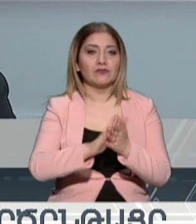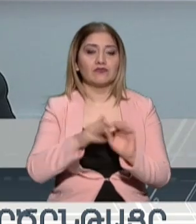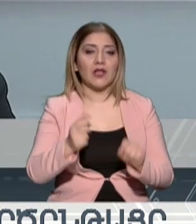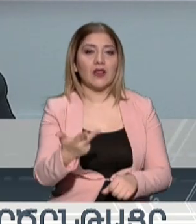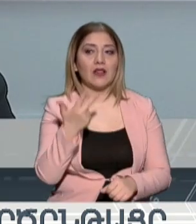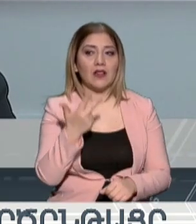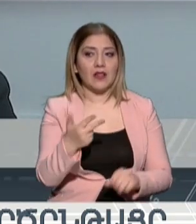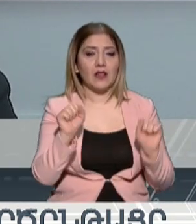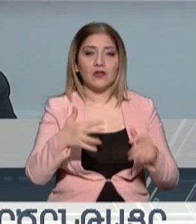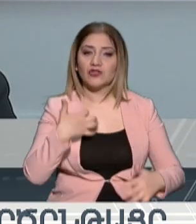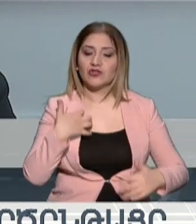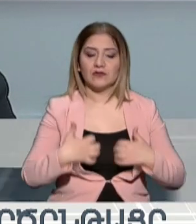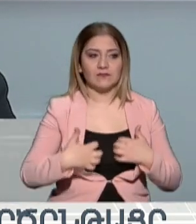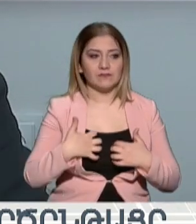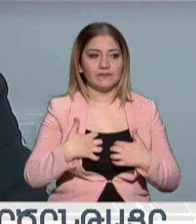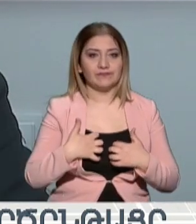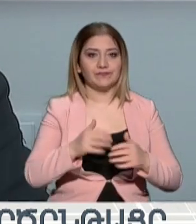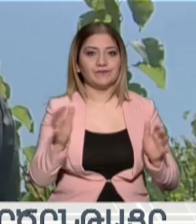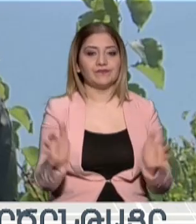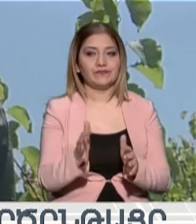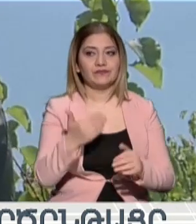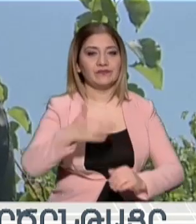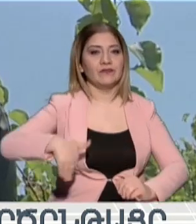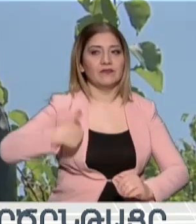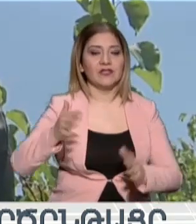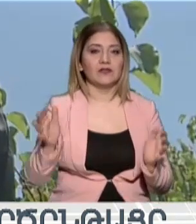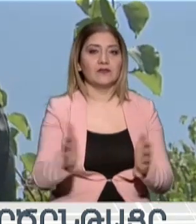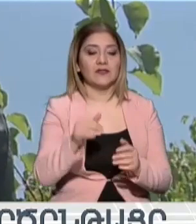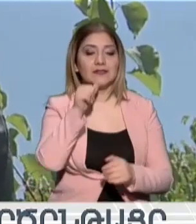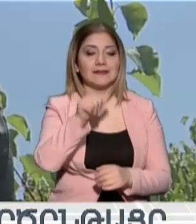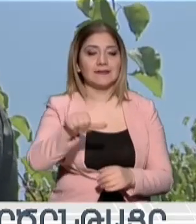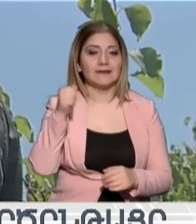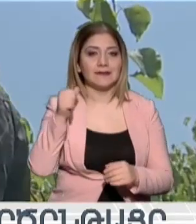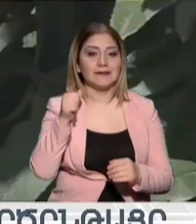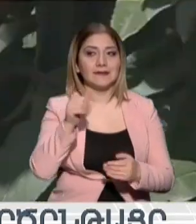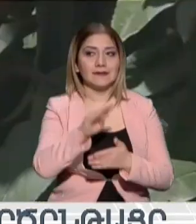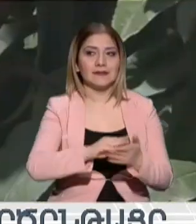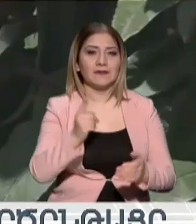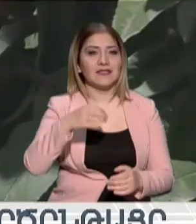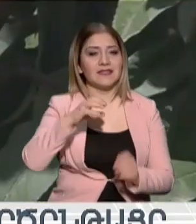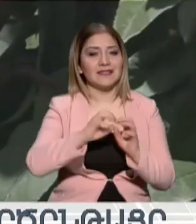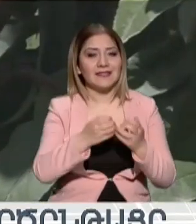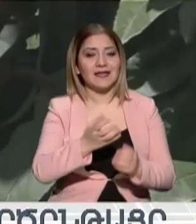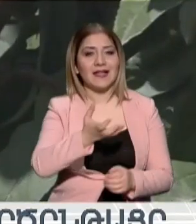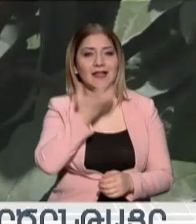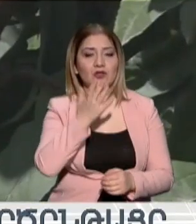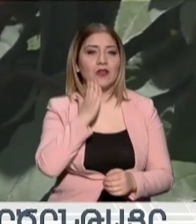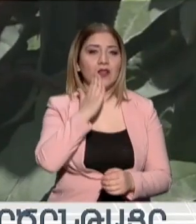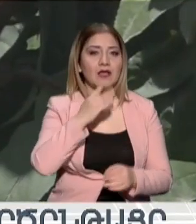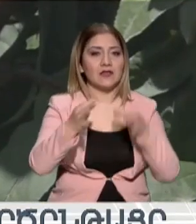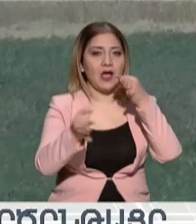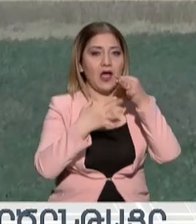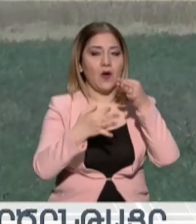ֆերմերները կարող են շտապել և ապահովագրել իրենց բերքը։ Նախորդ տարի ապահովագրվում էին միայն ծիրանի, խնձորի, դեղցի,